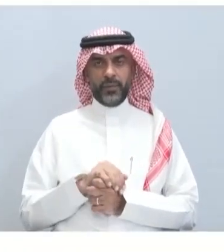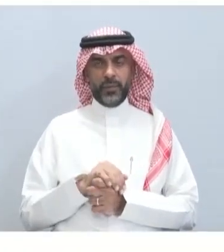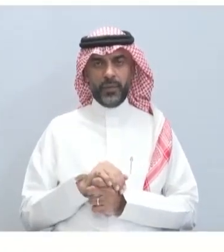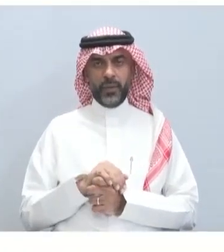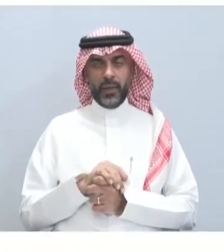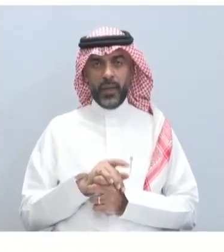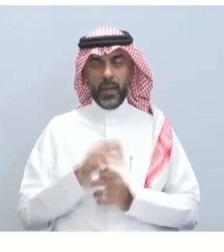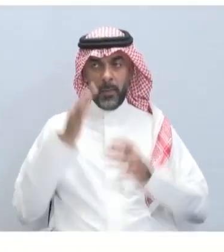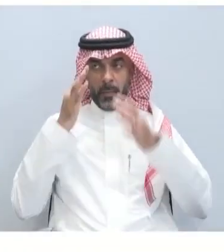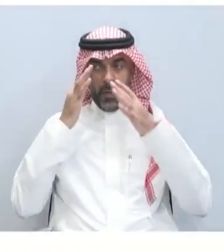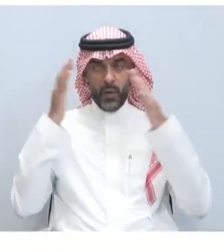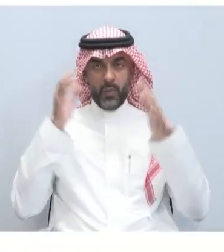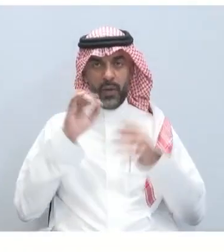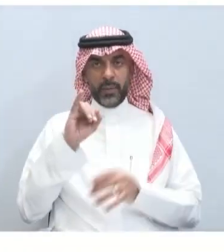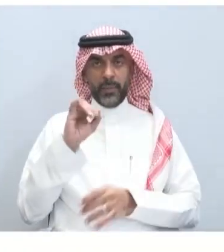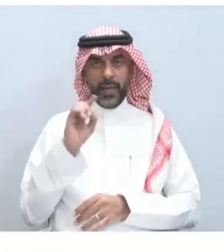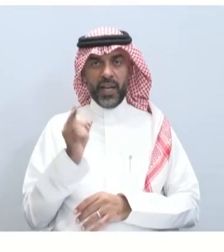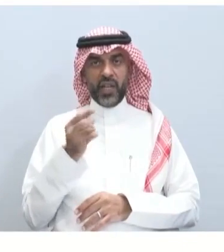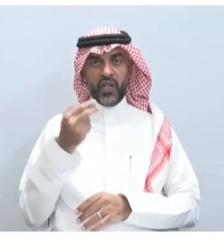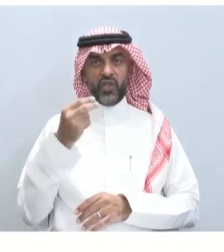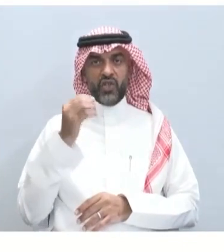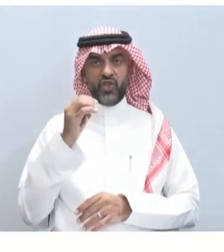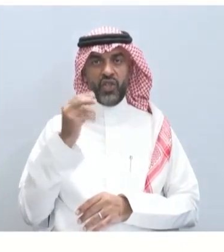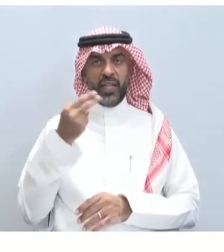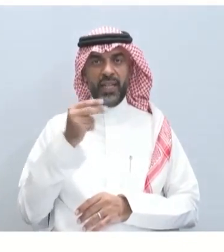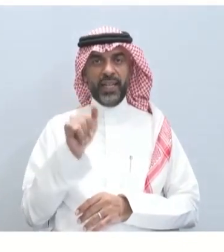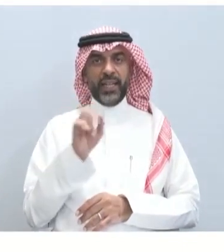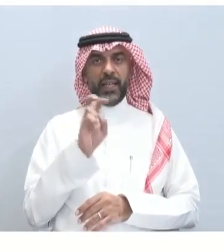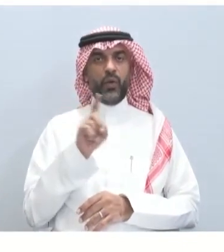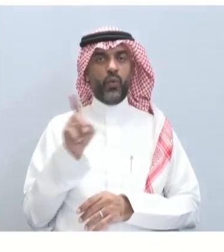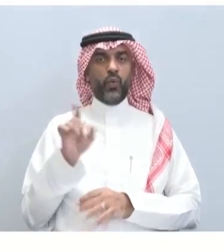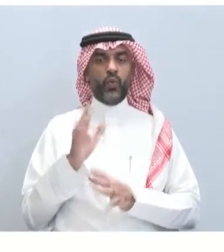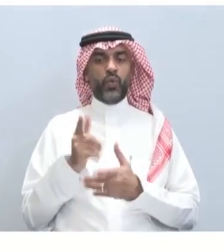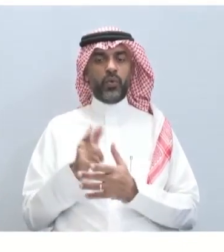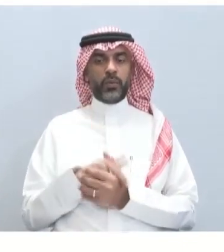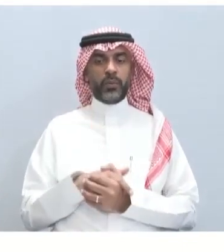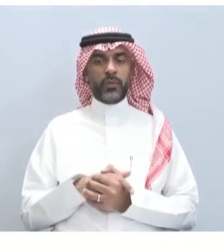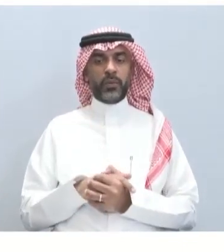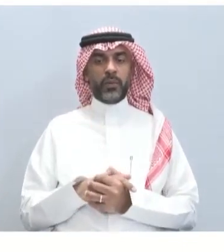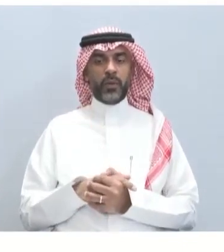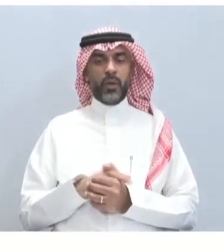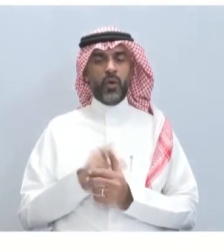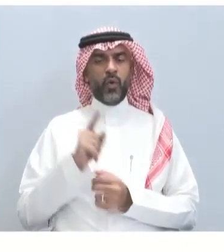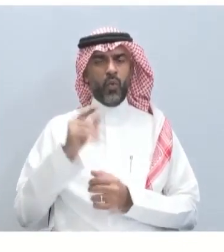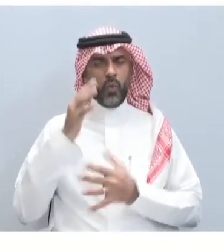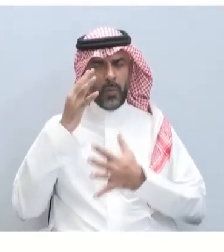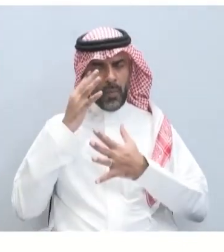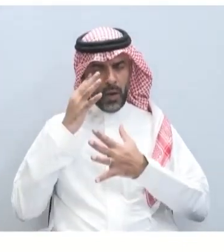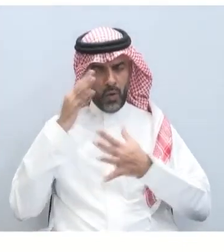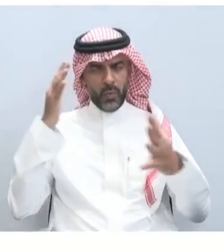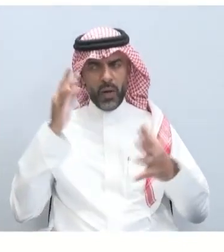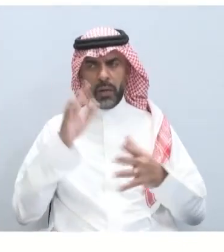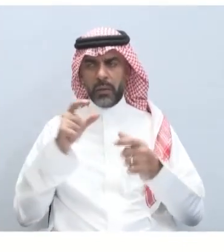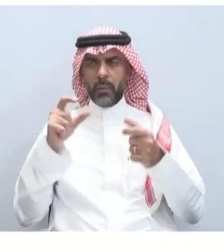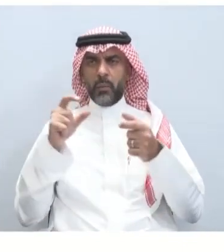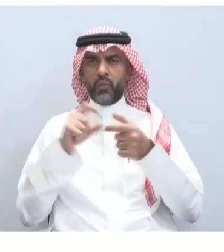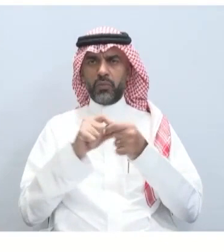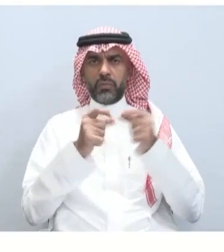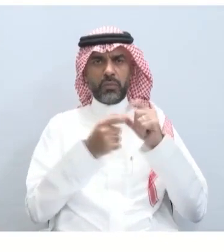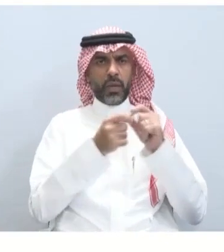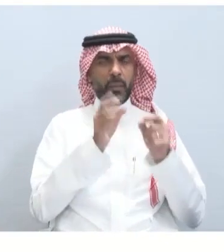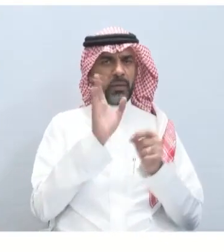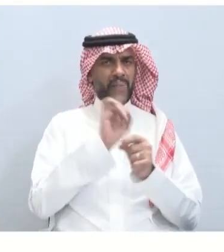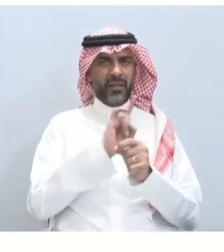ذكرنا مصادر المعلومات المرجعيه والتي هي تكون تحوي معلومات تكون غير مترابطه